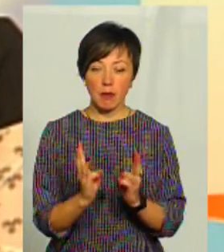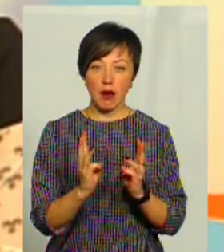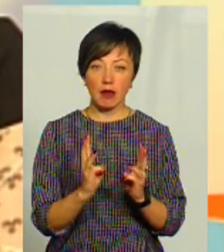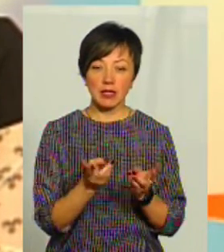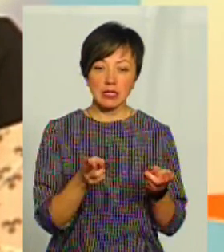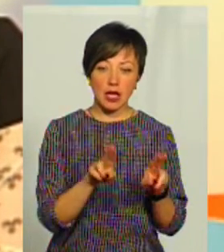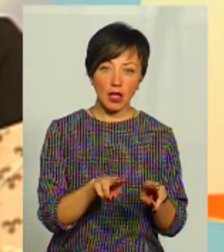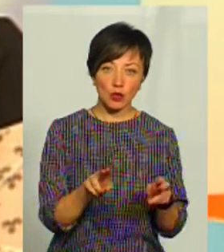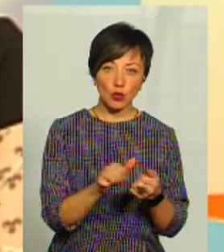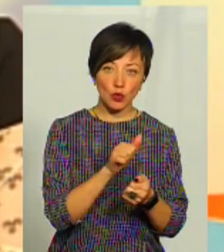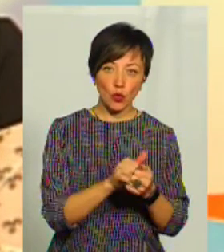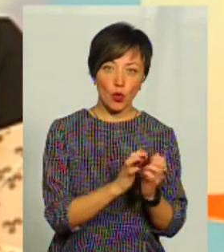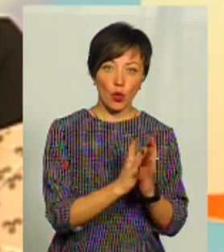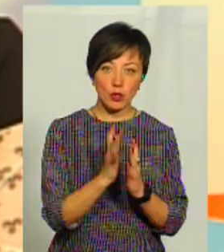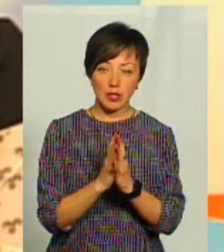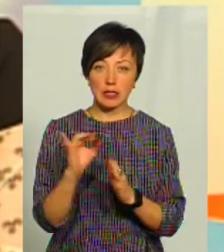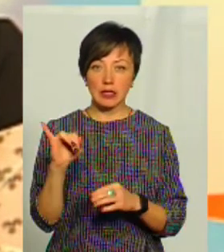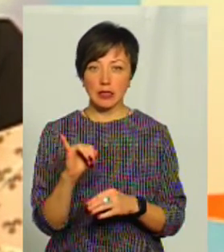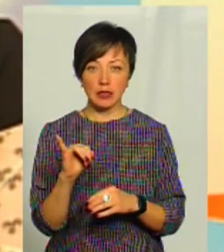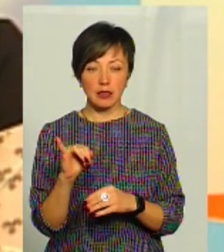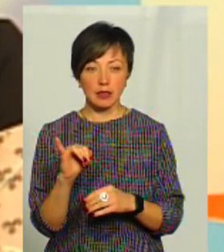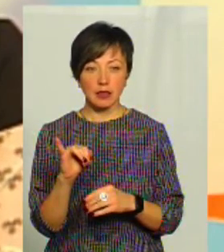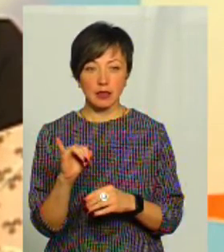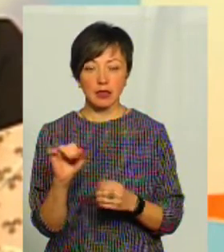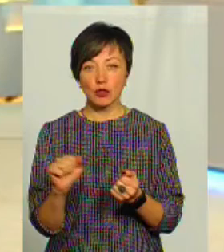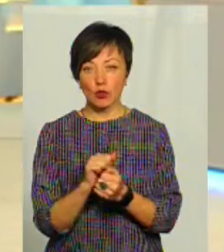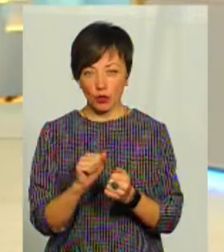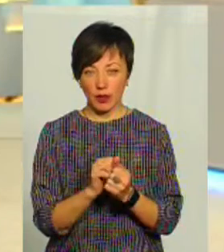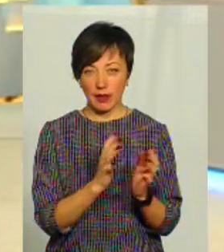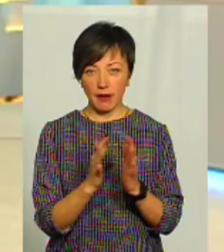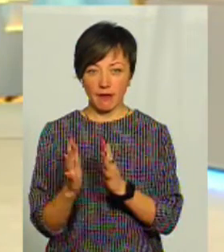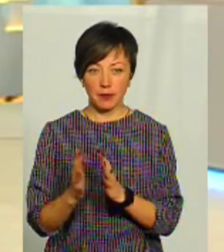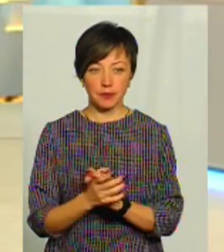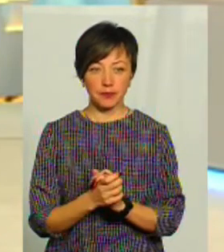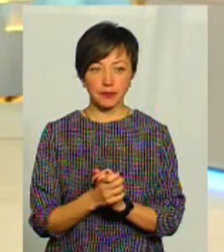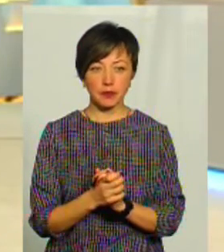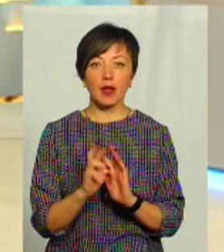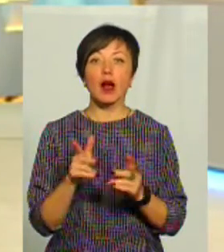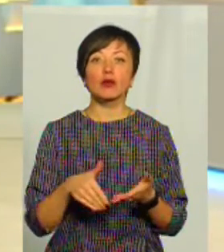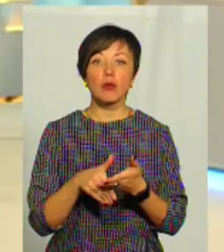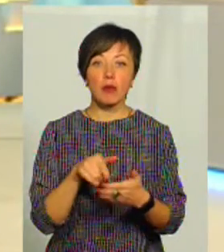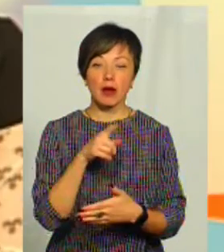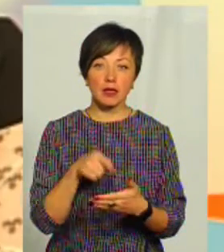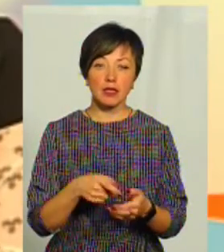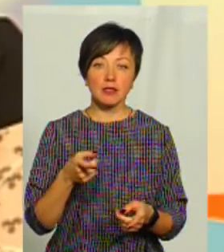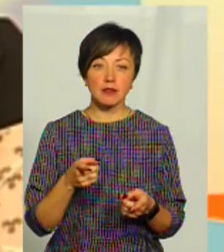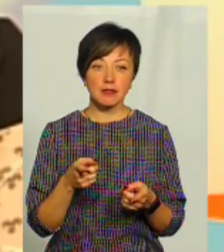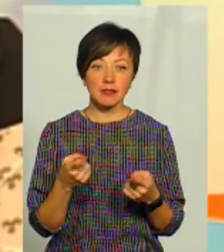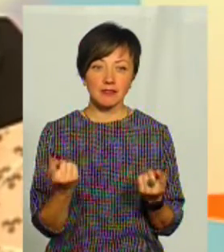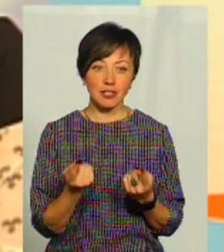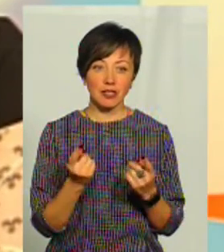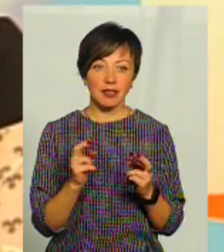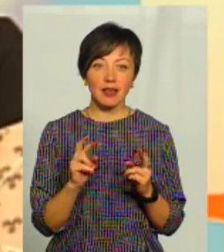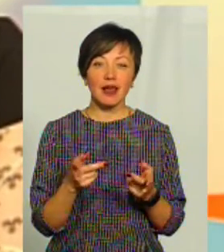і залишків сухої рослинності, і сухої трави. Як їм допомагаєте? Звичайно. А